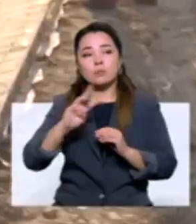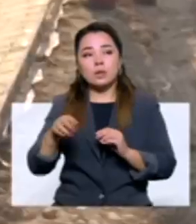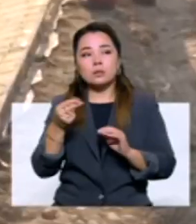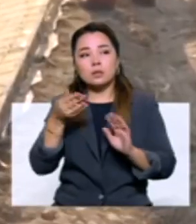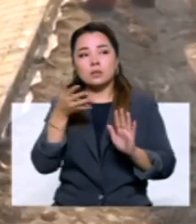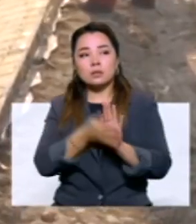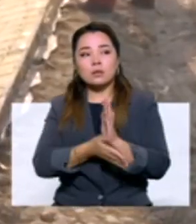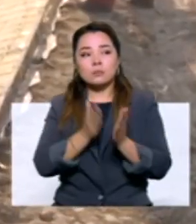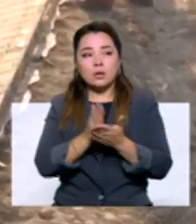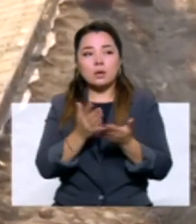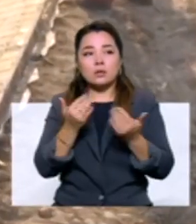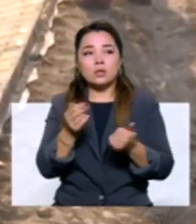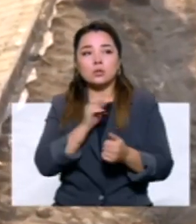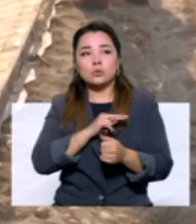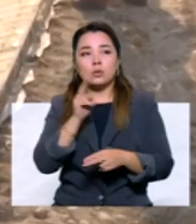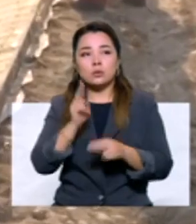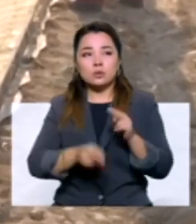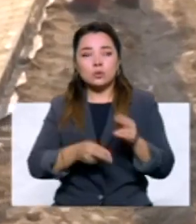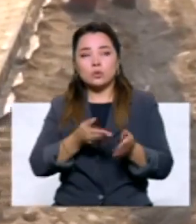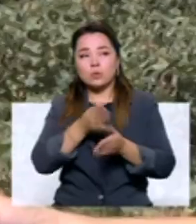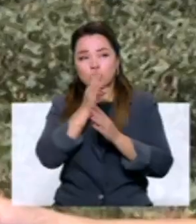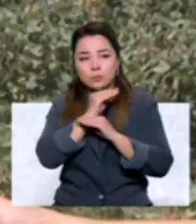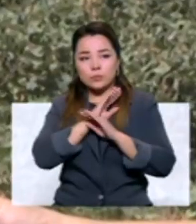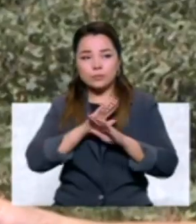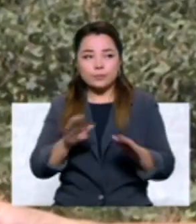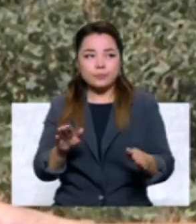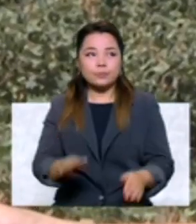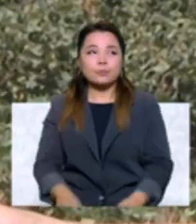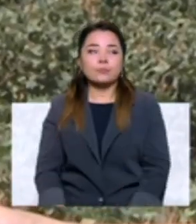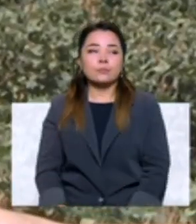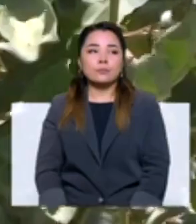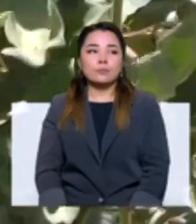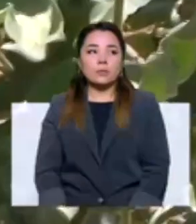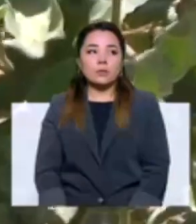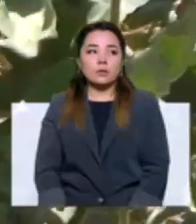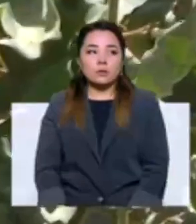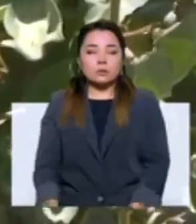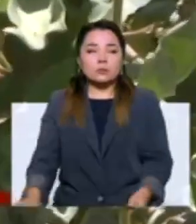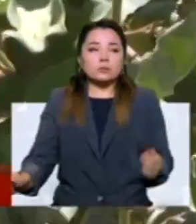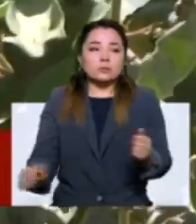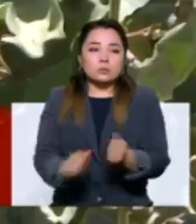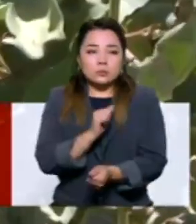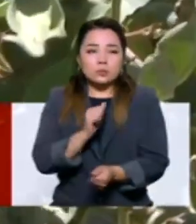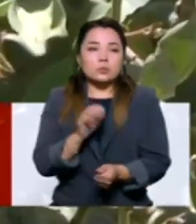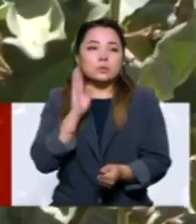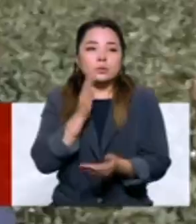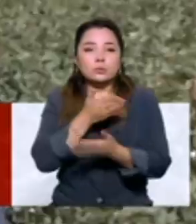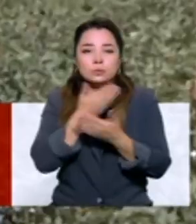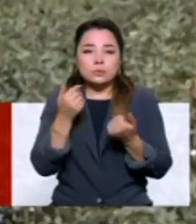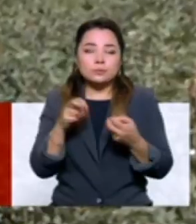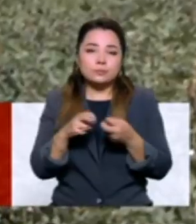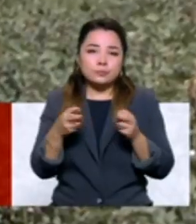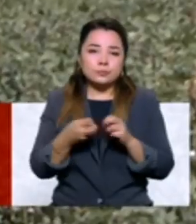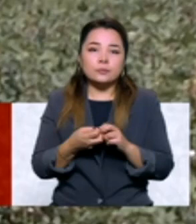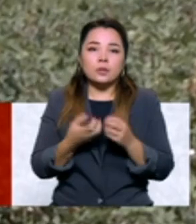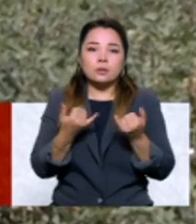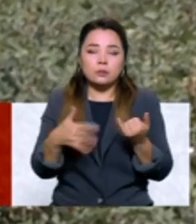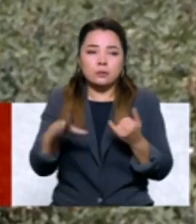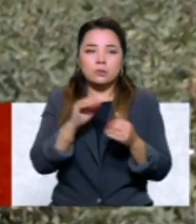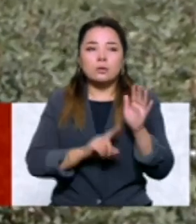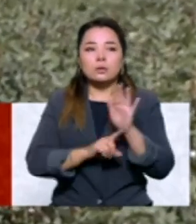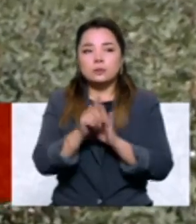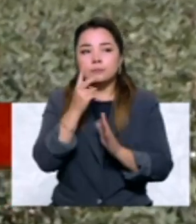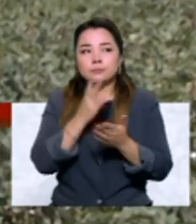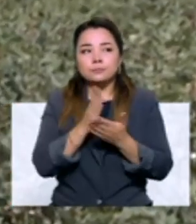теңге жұмсалған, дегенмен жұмыстың аяқталар түрі жоқ. Су жоқ. Кеп барады судың бәрі. Күндігі ненің